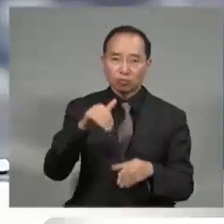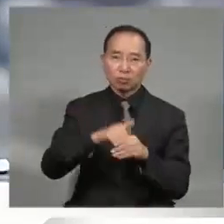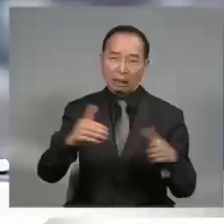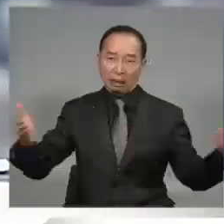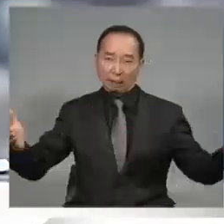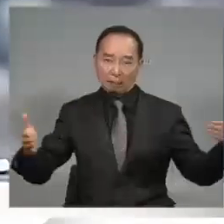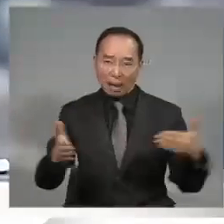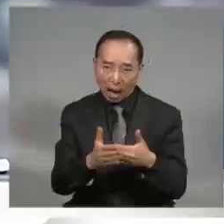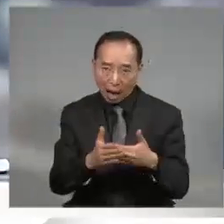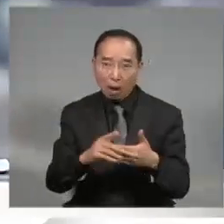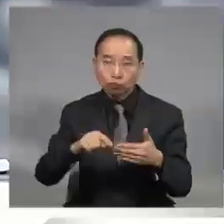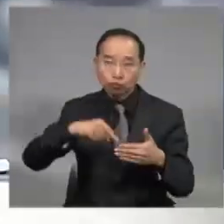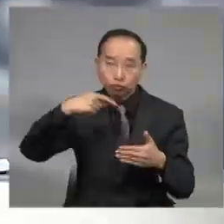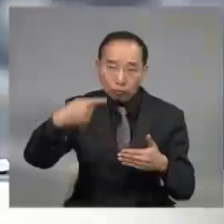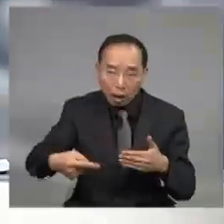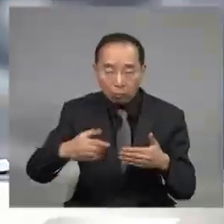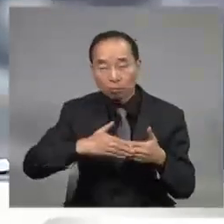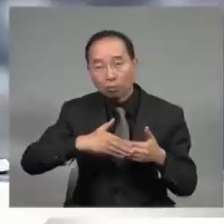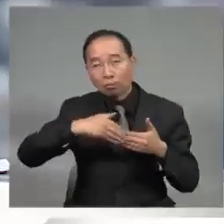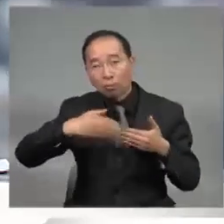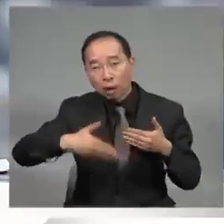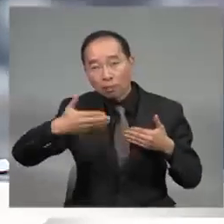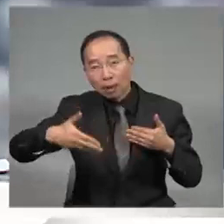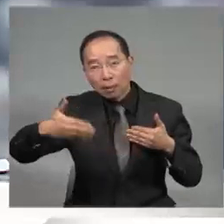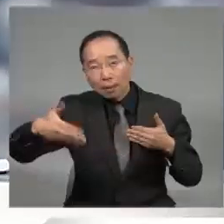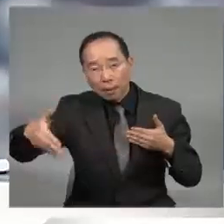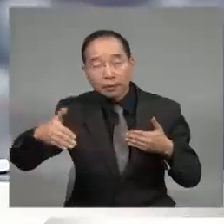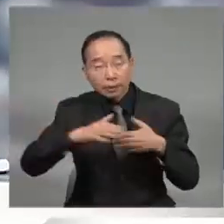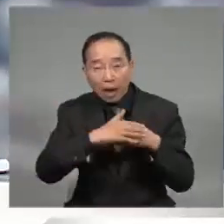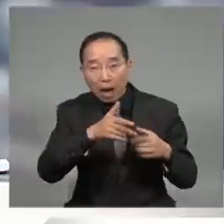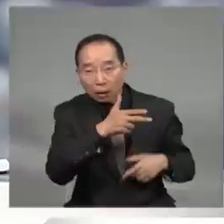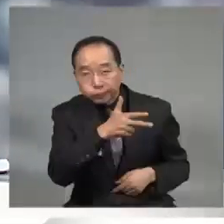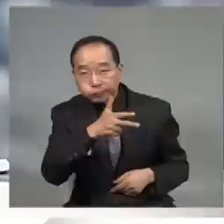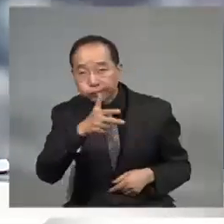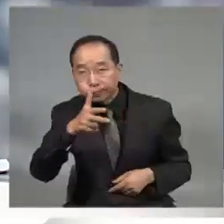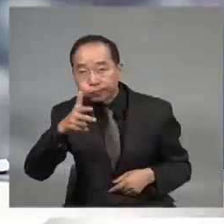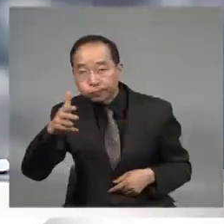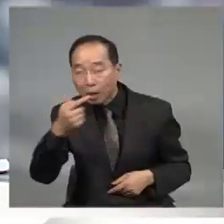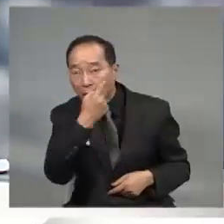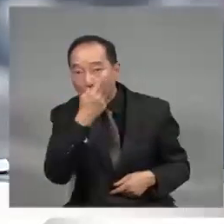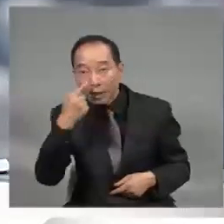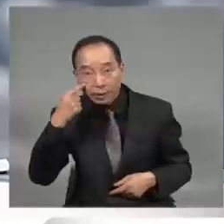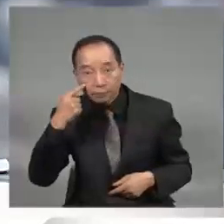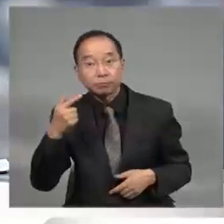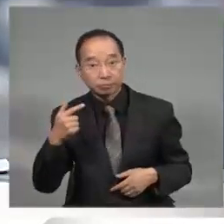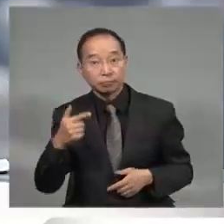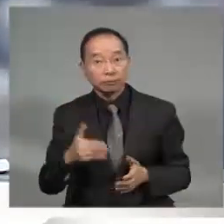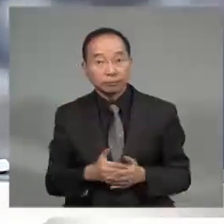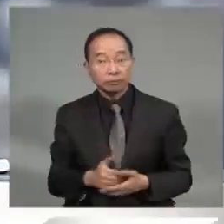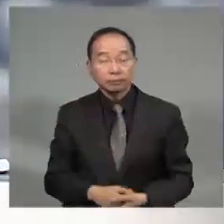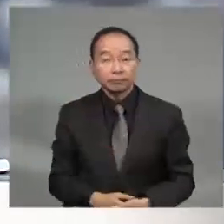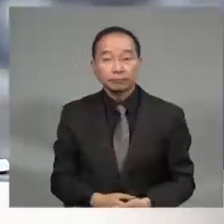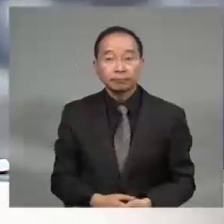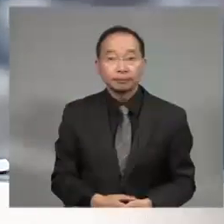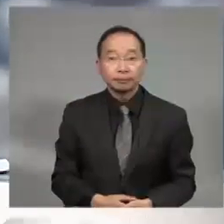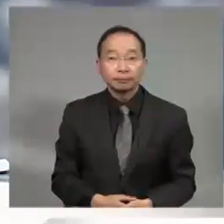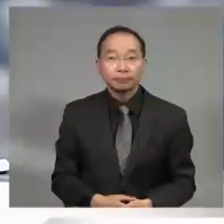또 투표 마감 후에 이루어지는 절차까지도 실시간으로 계속해서 확인을 함께 하고 있습니다.